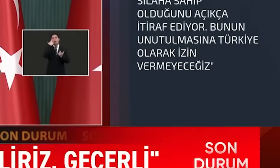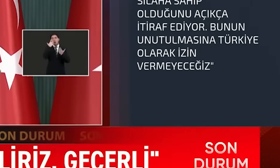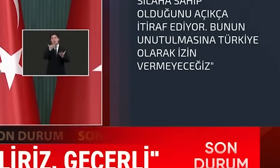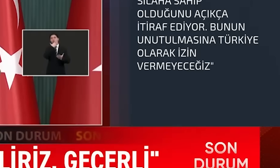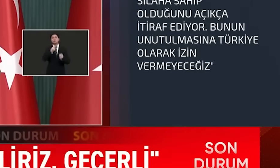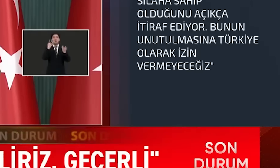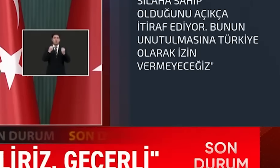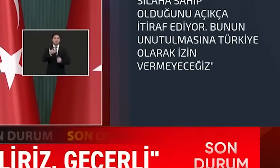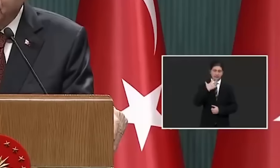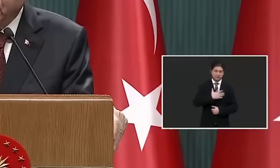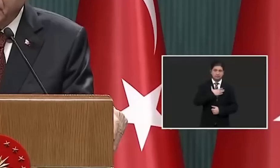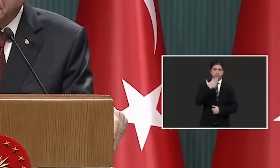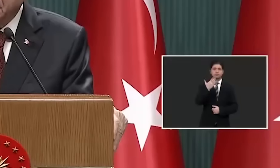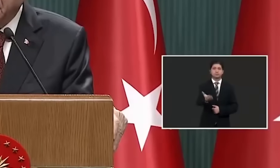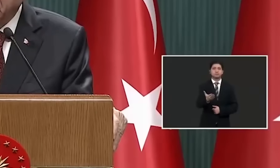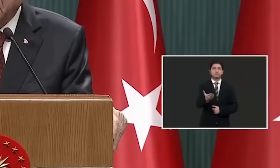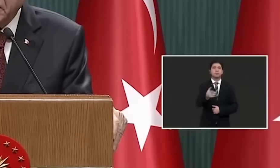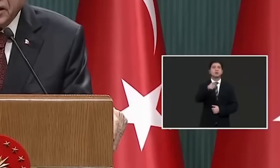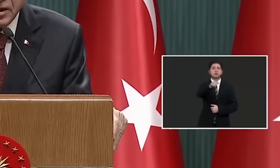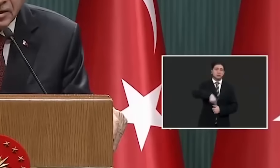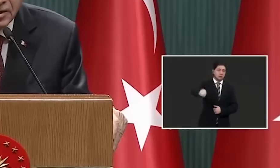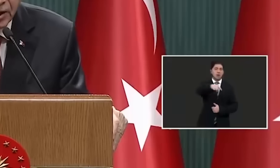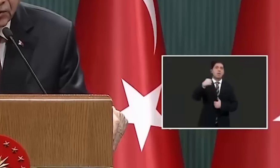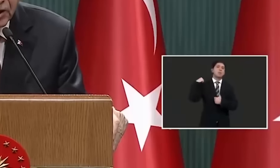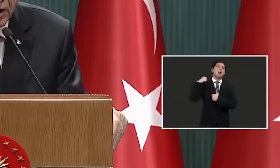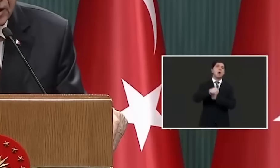olmasını temenni ediyor. Sizleri bir kez daha